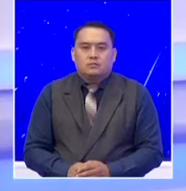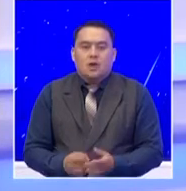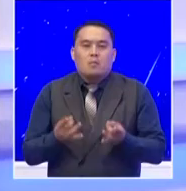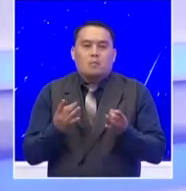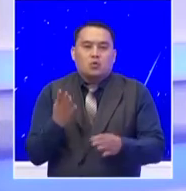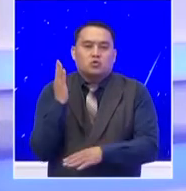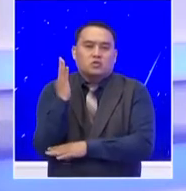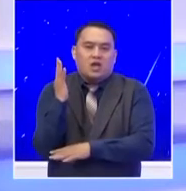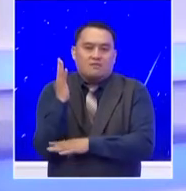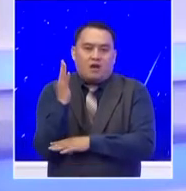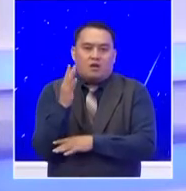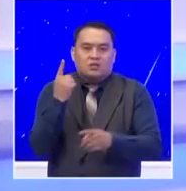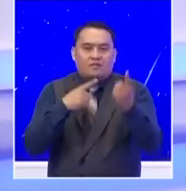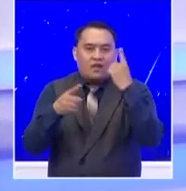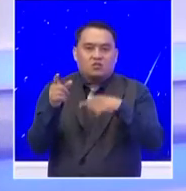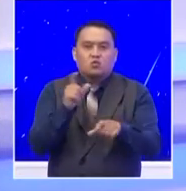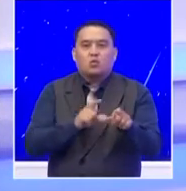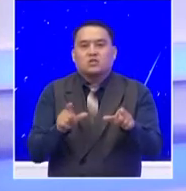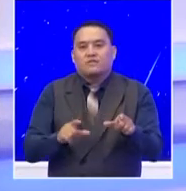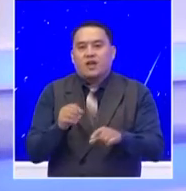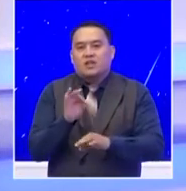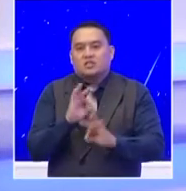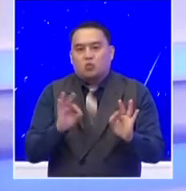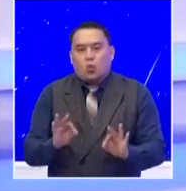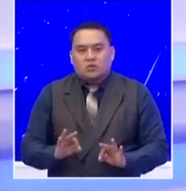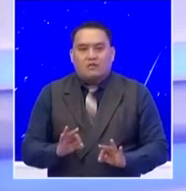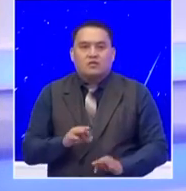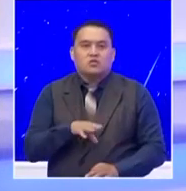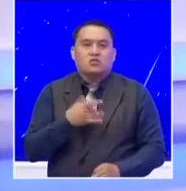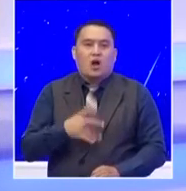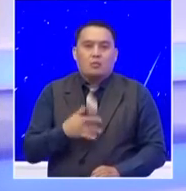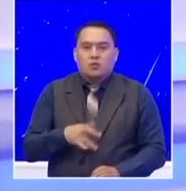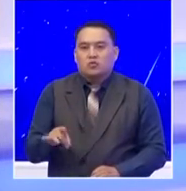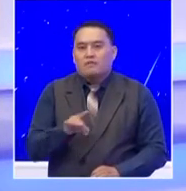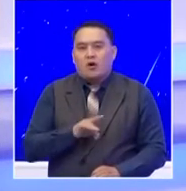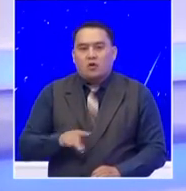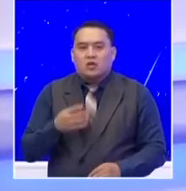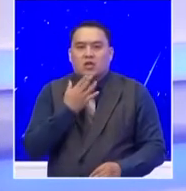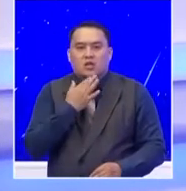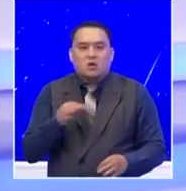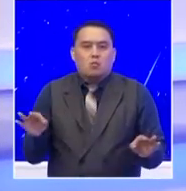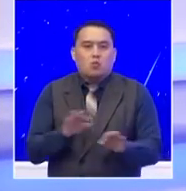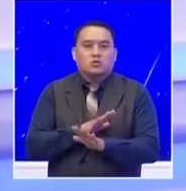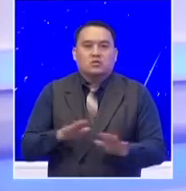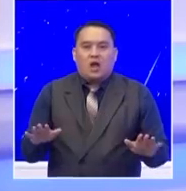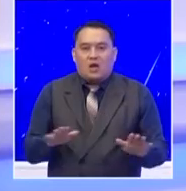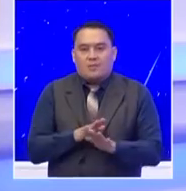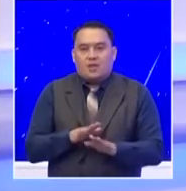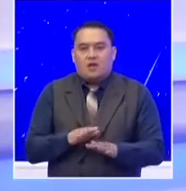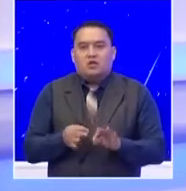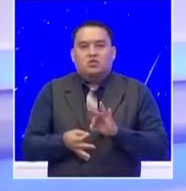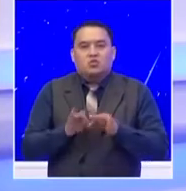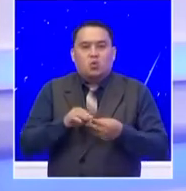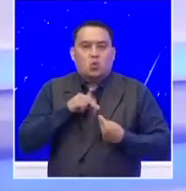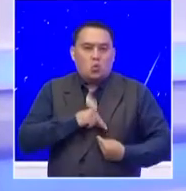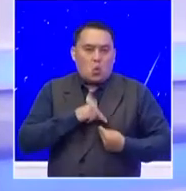Обычное дерево в произведении искусства. Житель Жамбылского района Султан Абдикаримов создает национальный музыкальный инструмент. Кропотливо